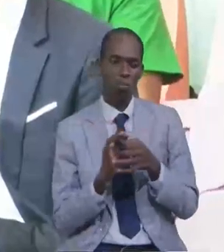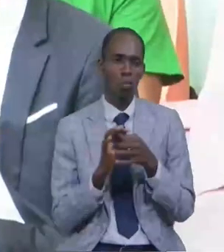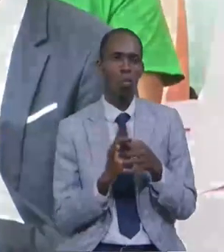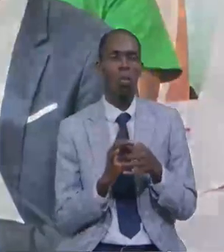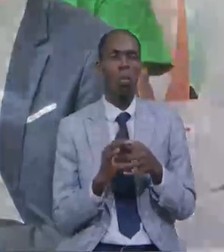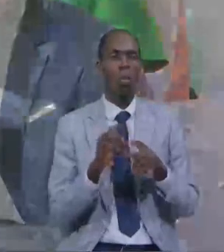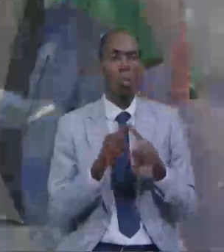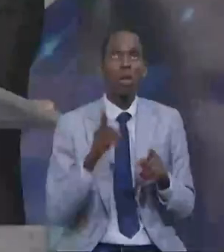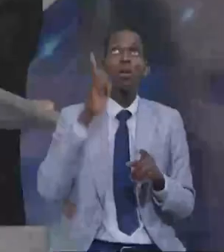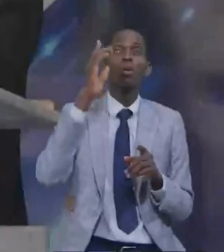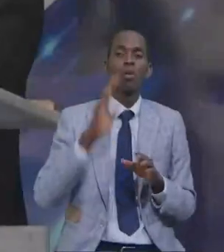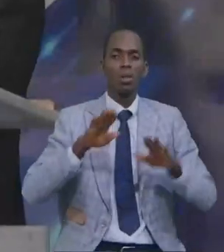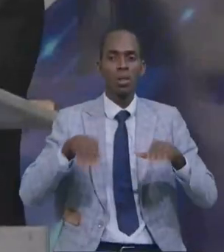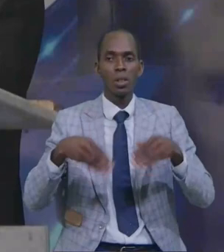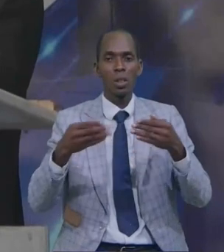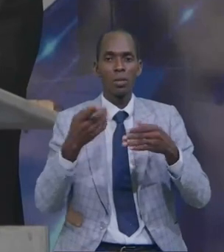C'est appelé